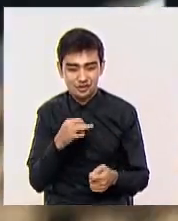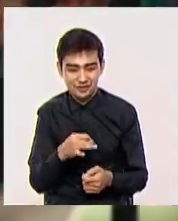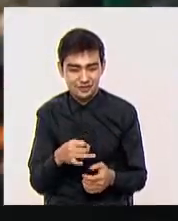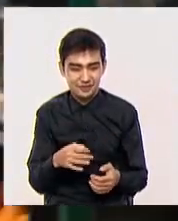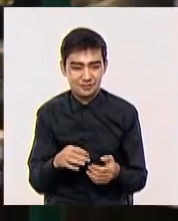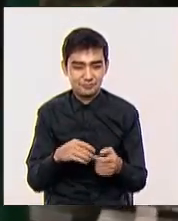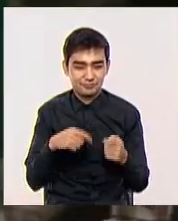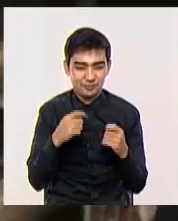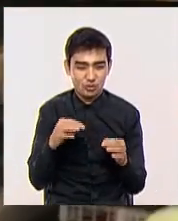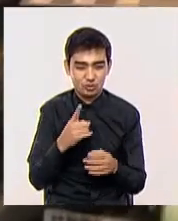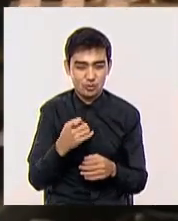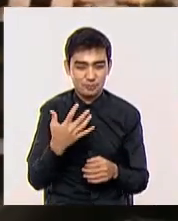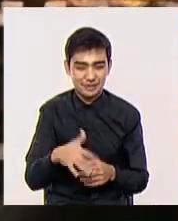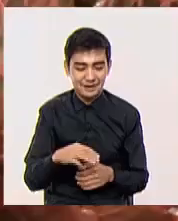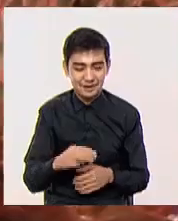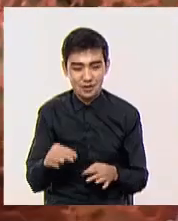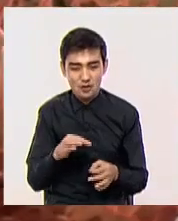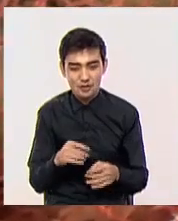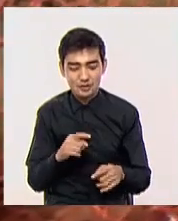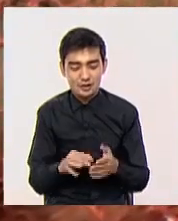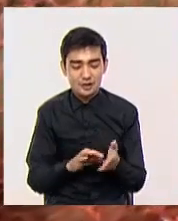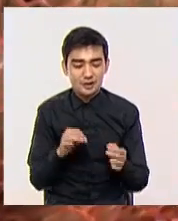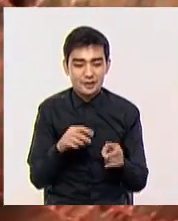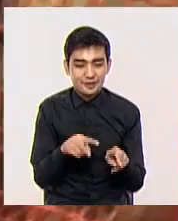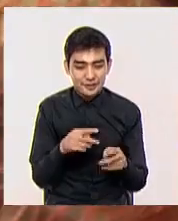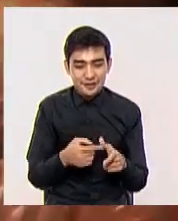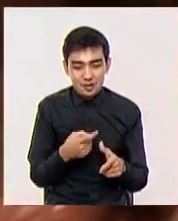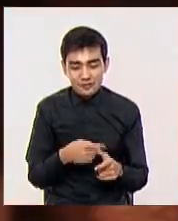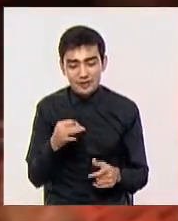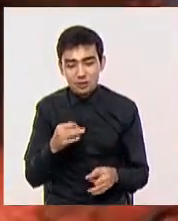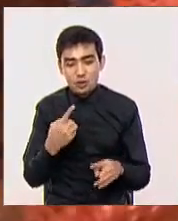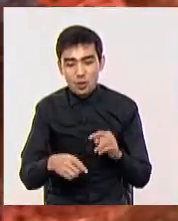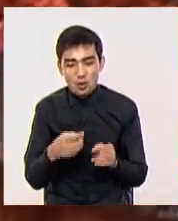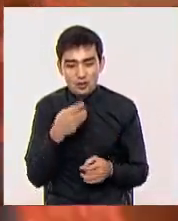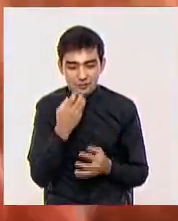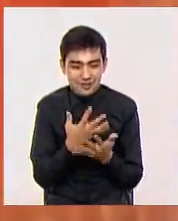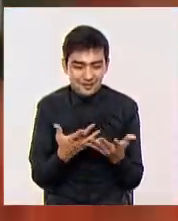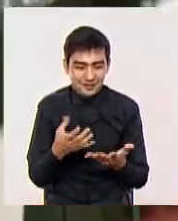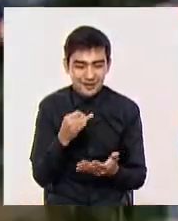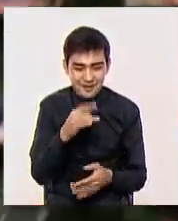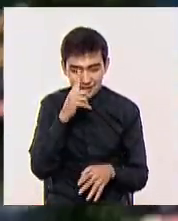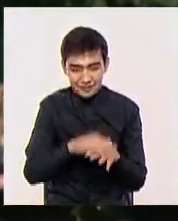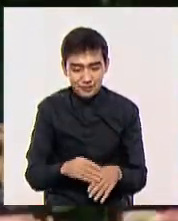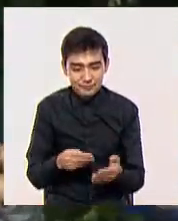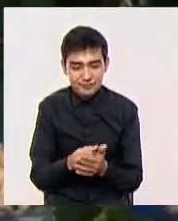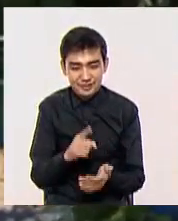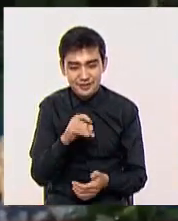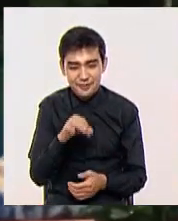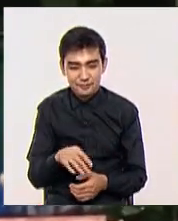продукты отпускают по 150 тенге. Чтобы стабилизировать цены на картофель, как и на другие овощи, столичный акимат дает займы